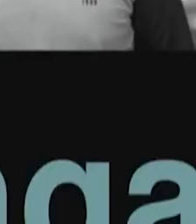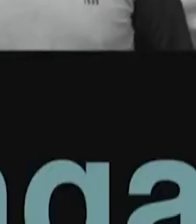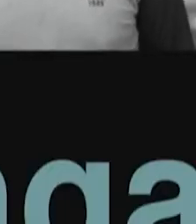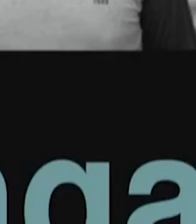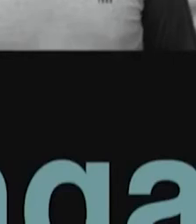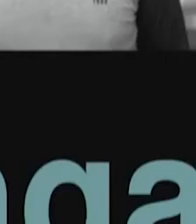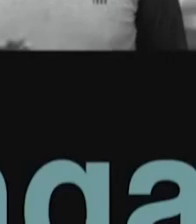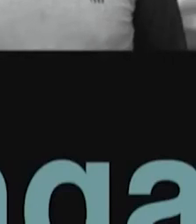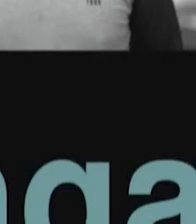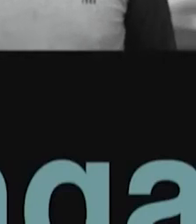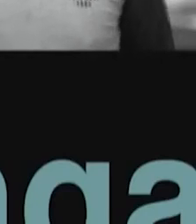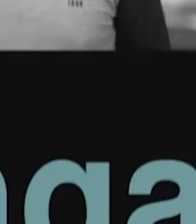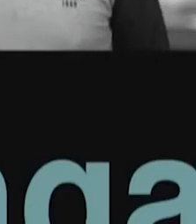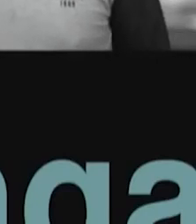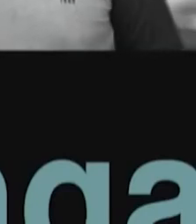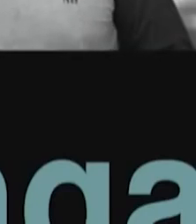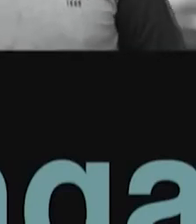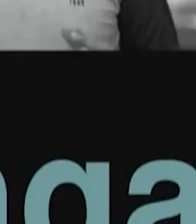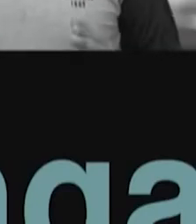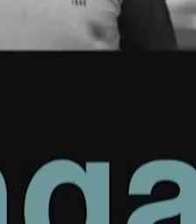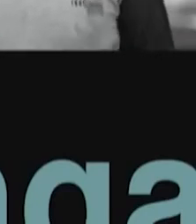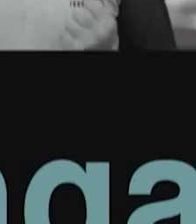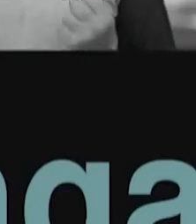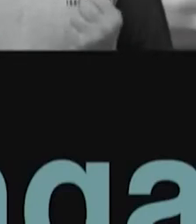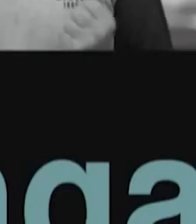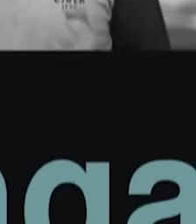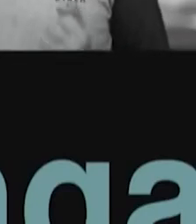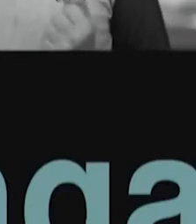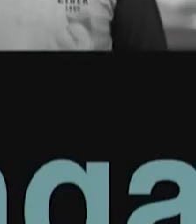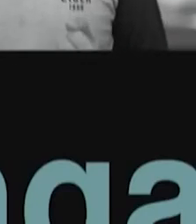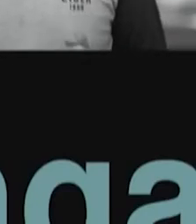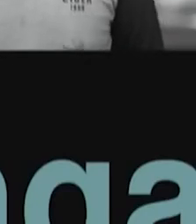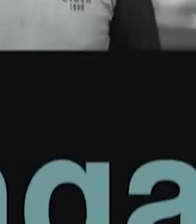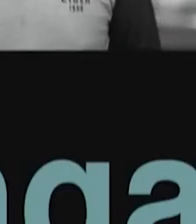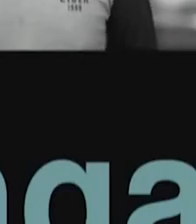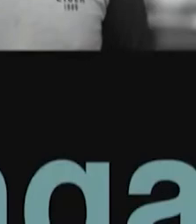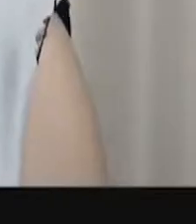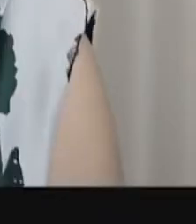berolahraga riang gembira melihat kita